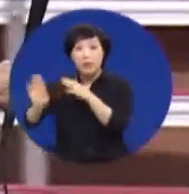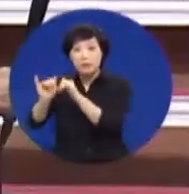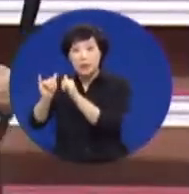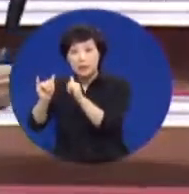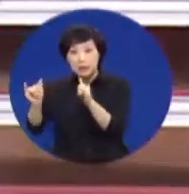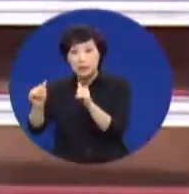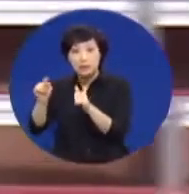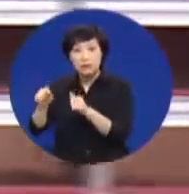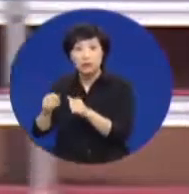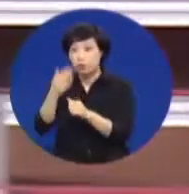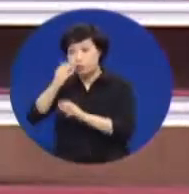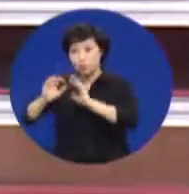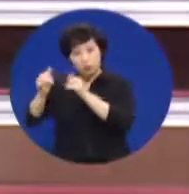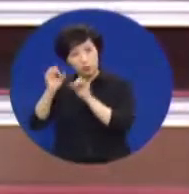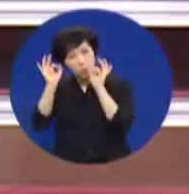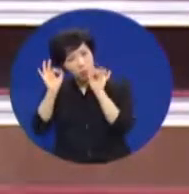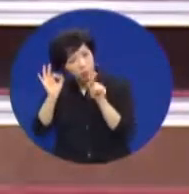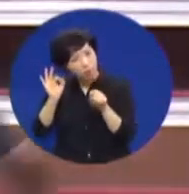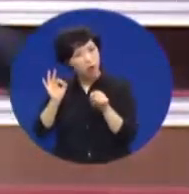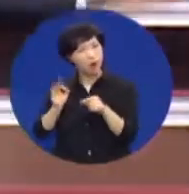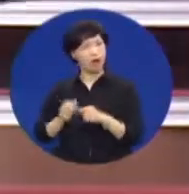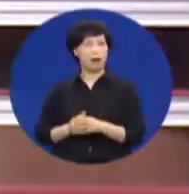바리새인, 유대인들은